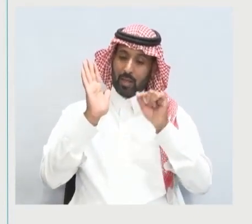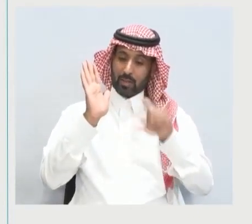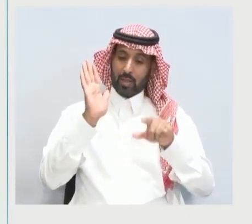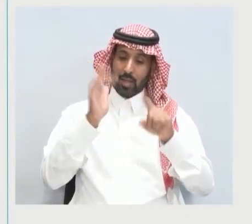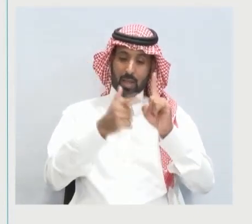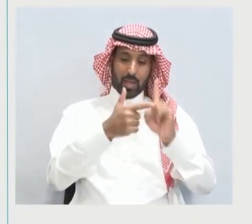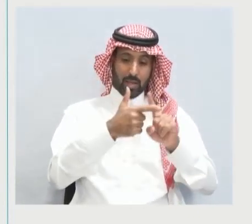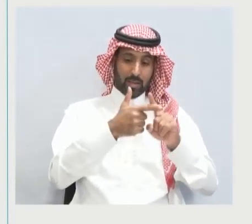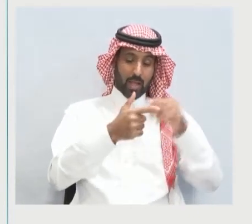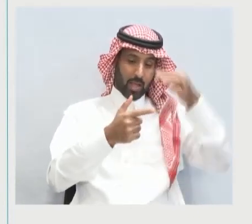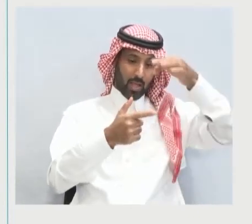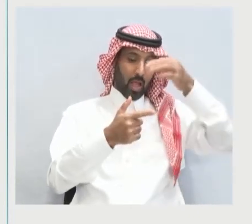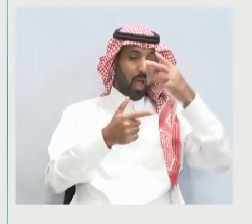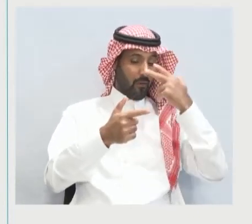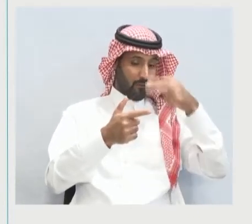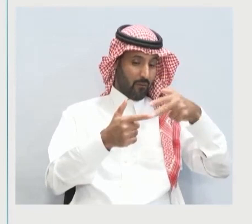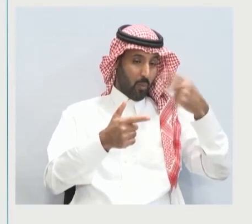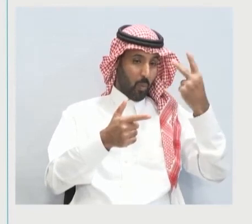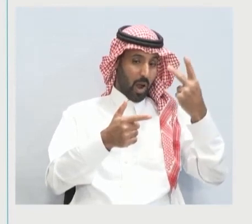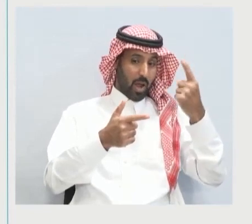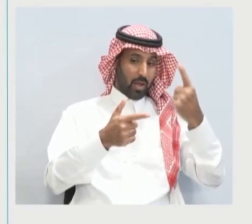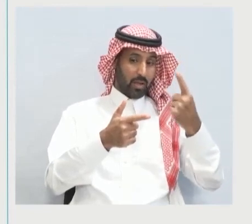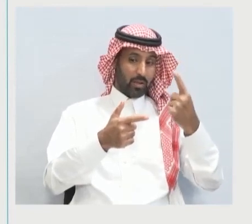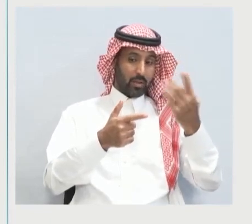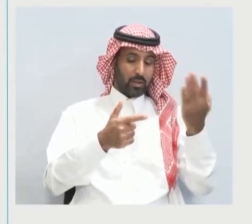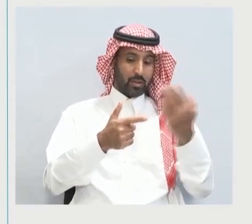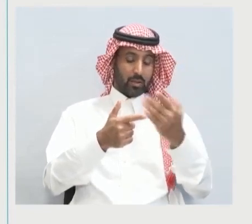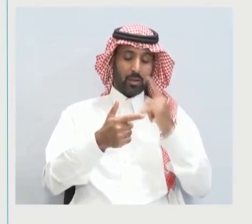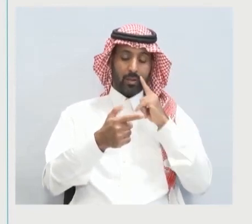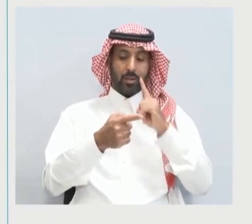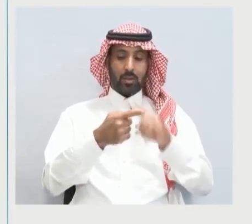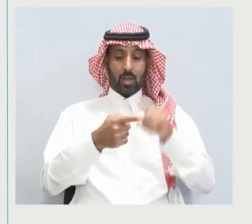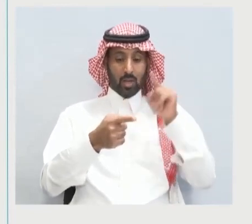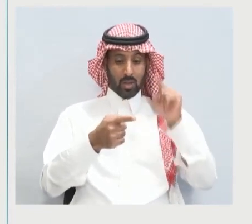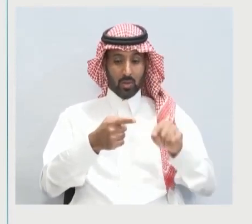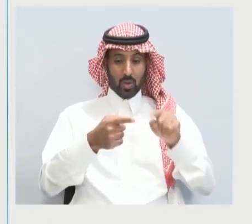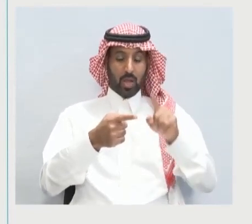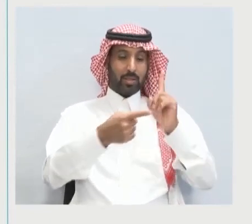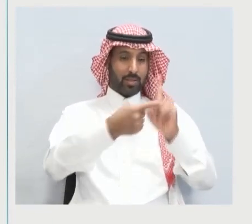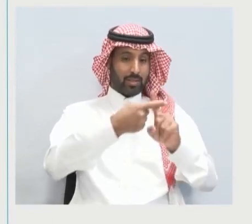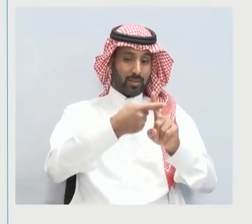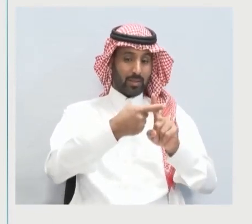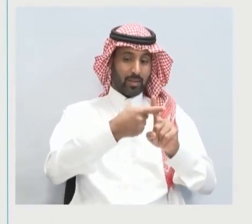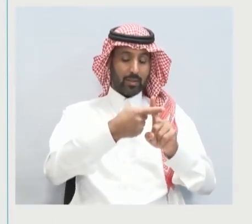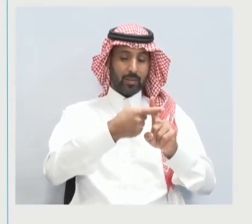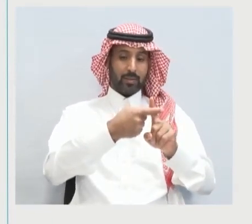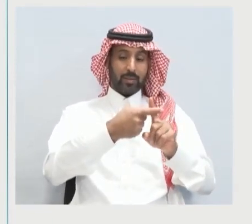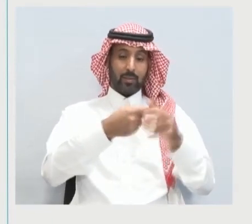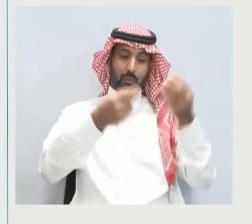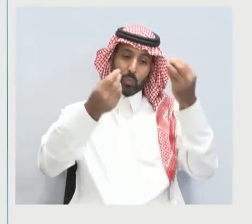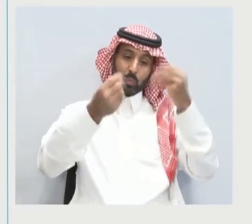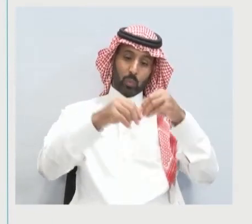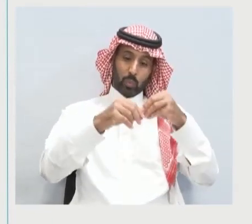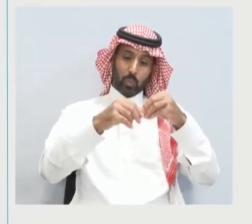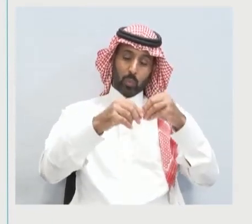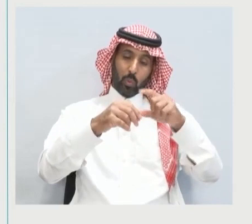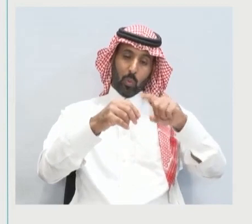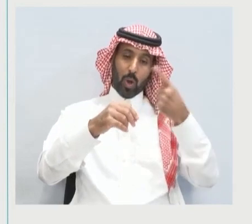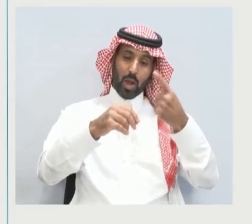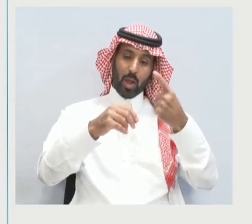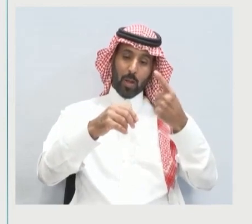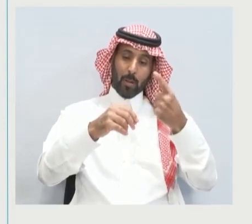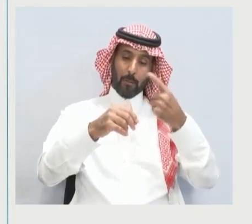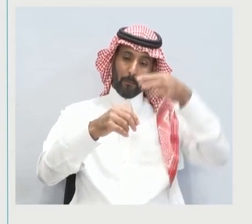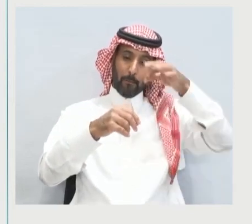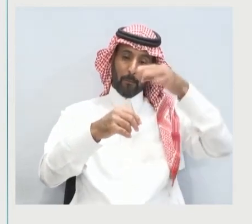نرى عدد الاوراق الموجوده ورقه 1 بعد الضغط على علامه الزائد سيتم اضافه ورقه